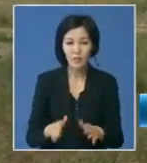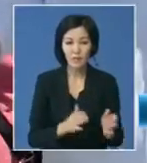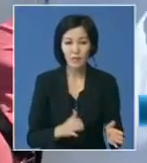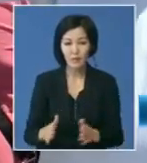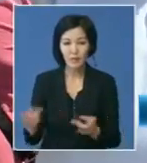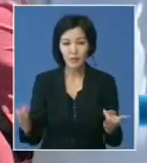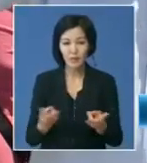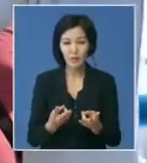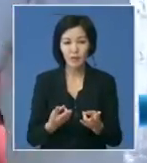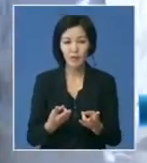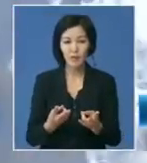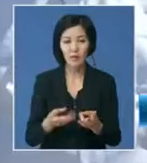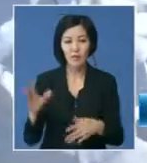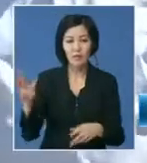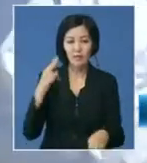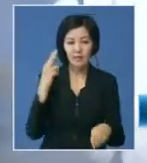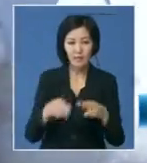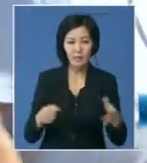Ну, нам до конца отбить.